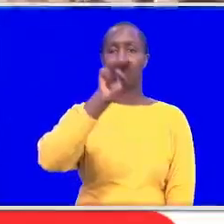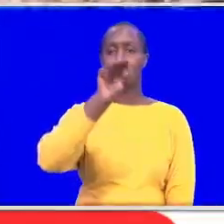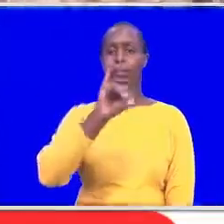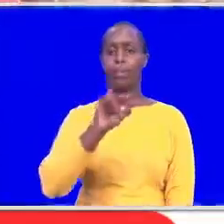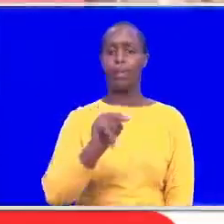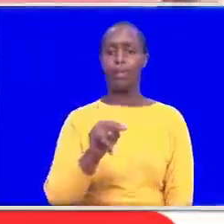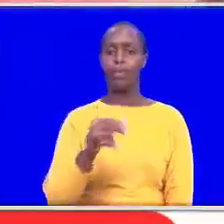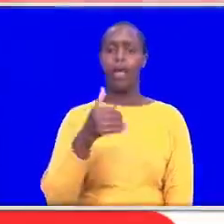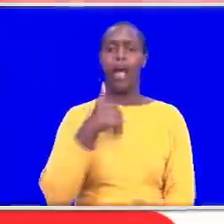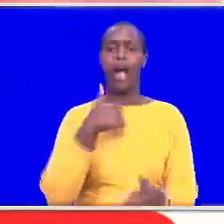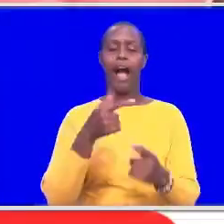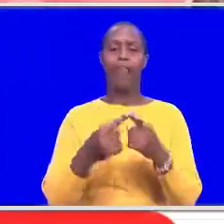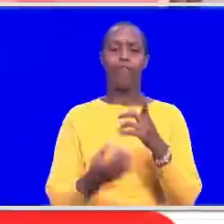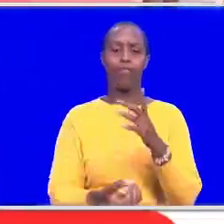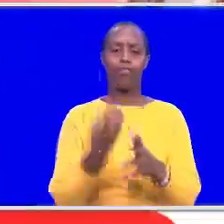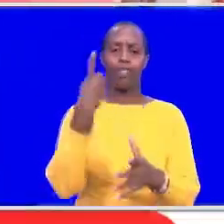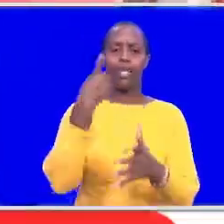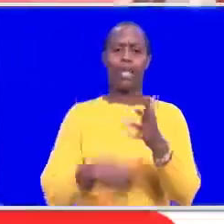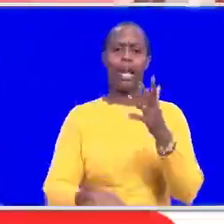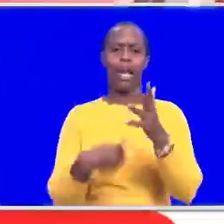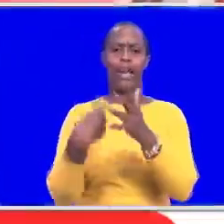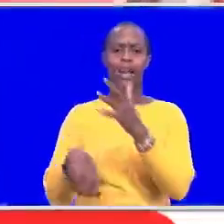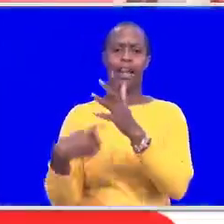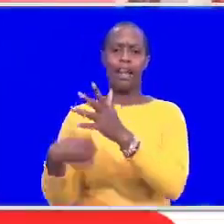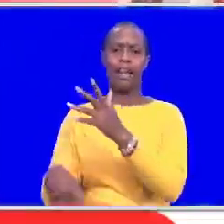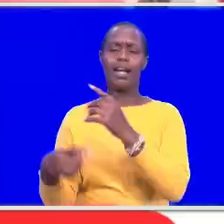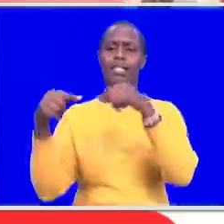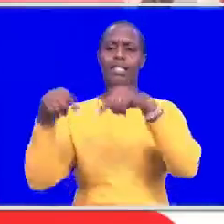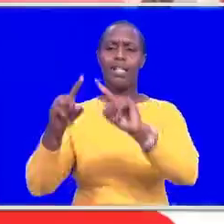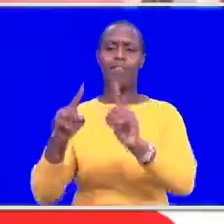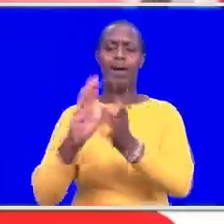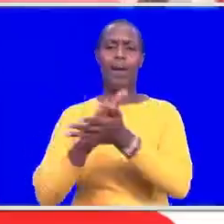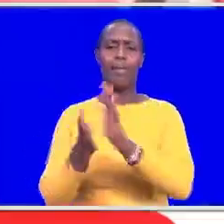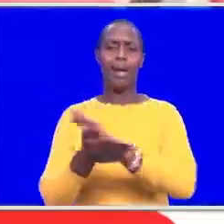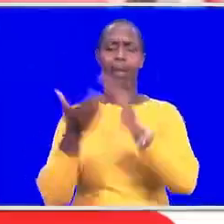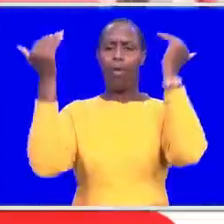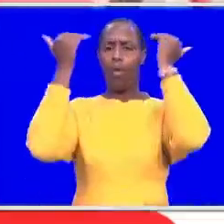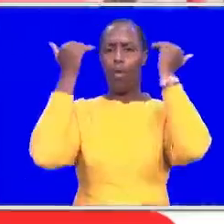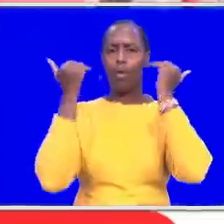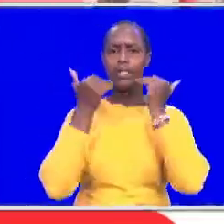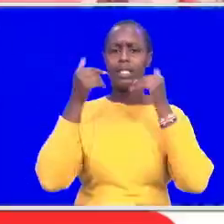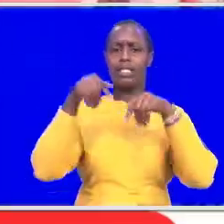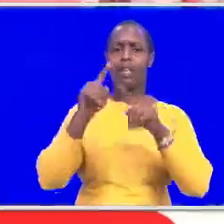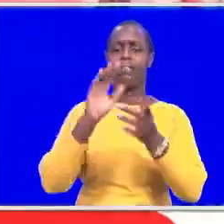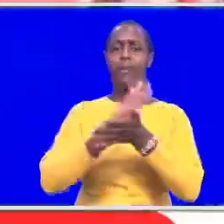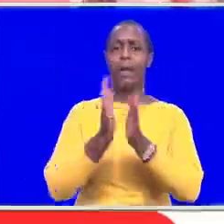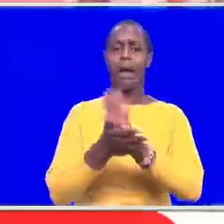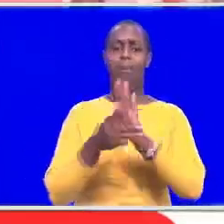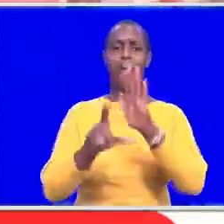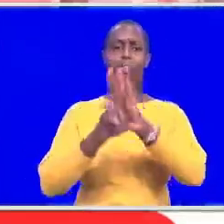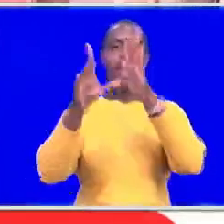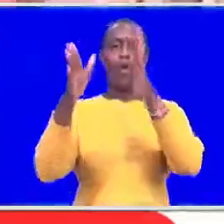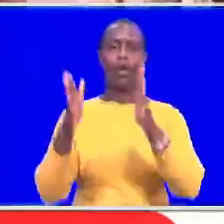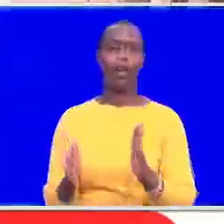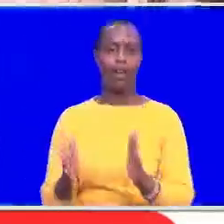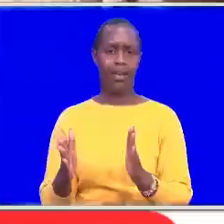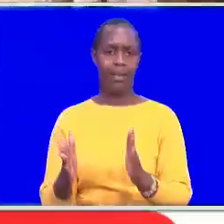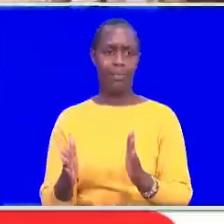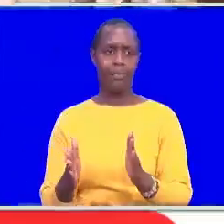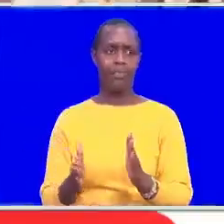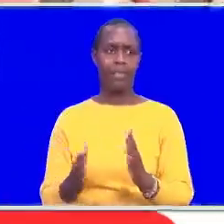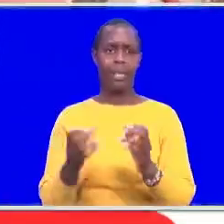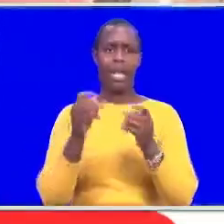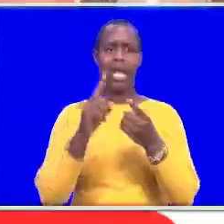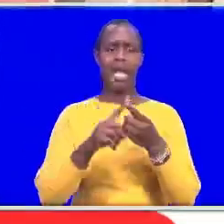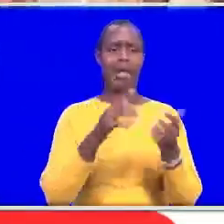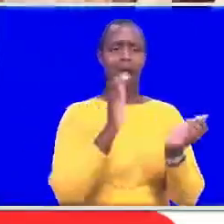Bungoma, hapa Mayanja standa. Yeye mwenyewe ndio magistrate, yeye mwenyewe ndio charge, yeye mwenyewe ndio prosecutor. Akishika mtu yote